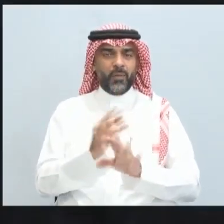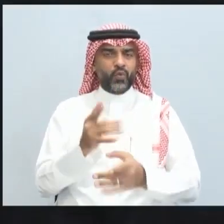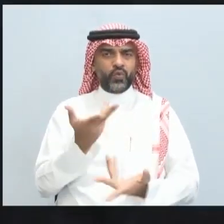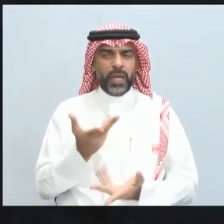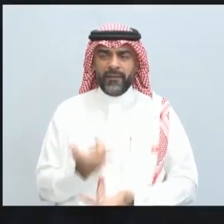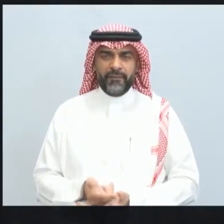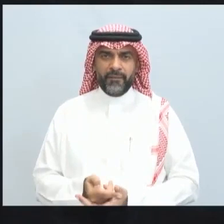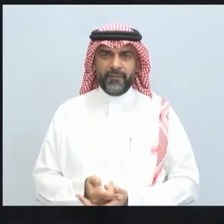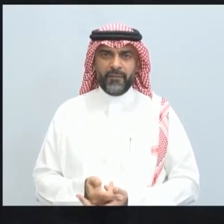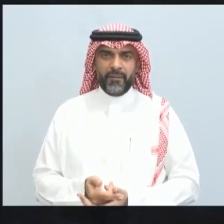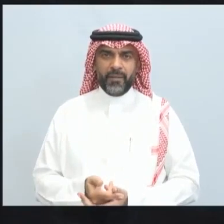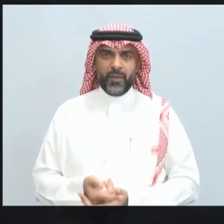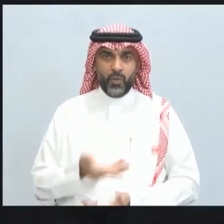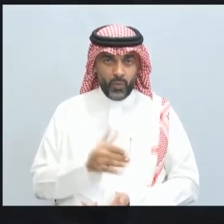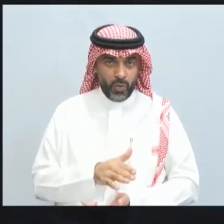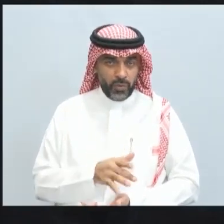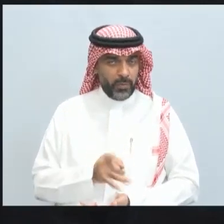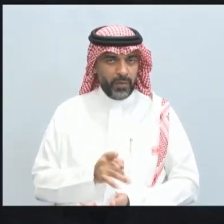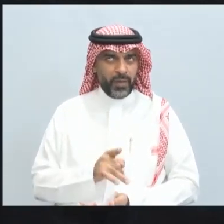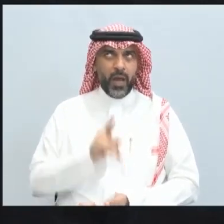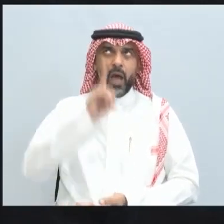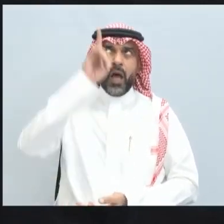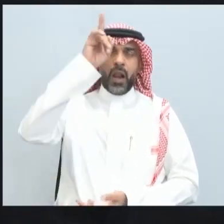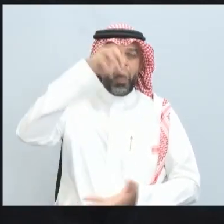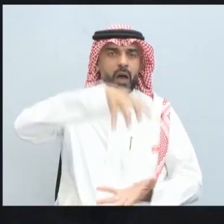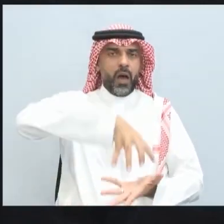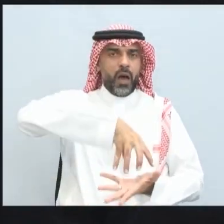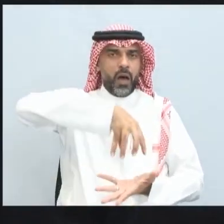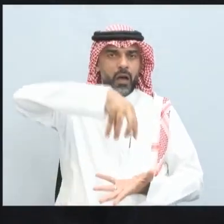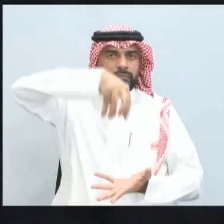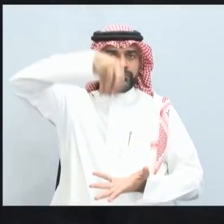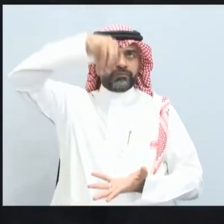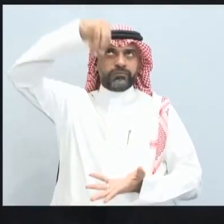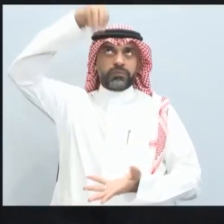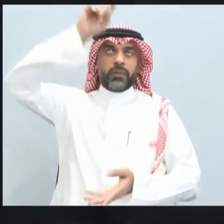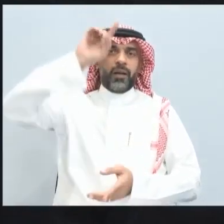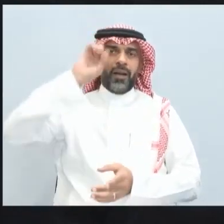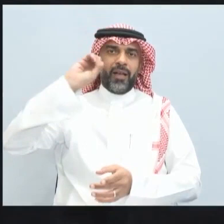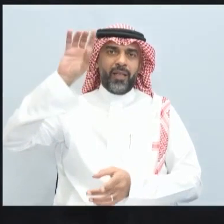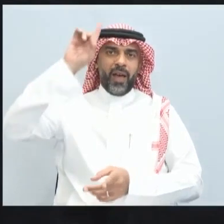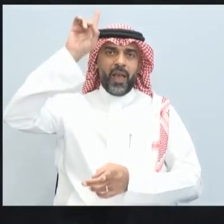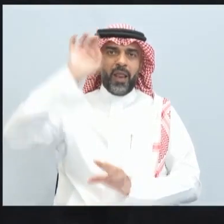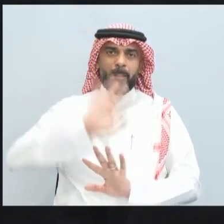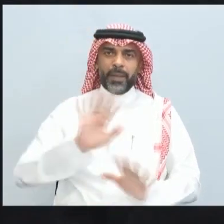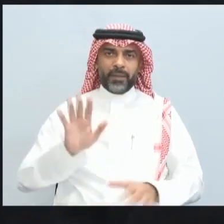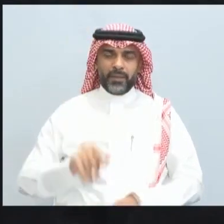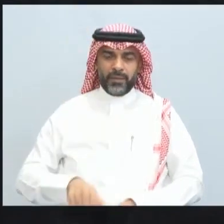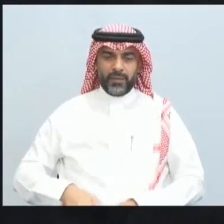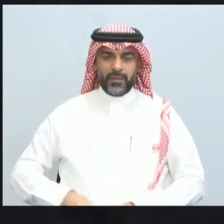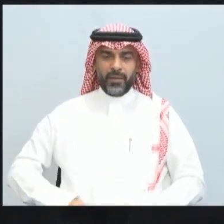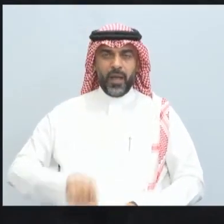الله اليه وما قتلوه واصلوه الله عز وجل لكن